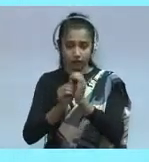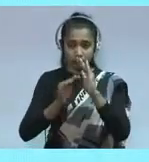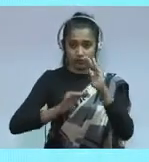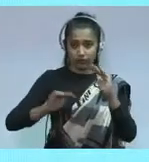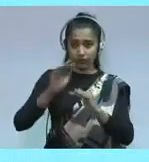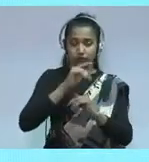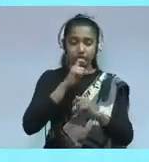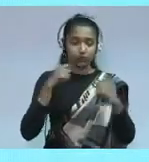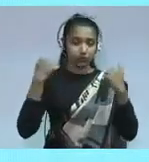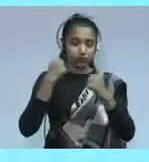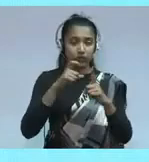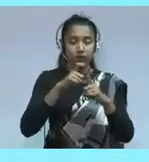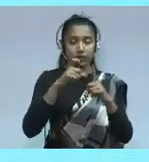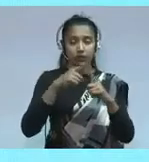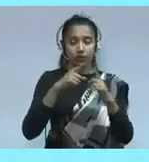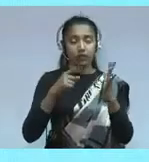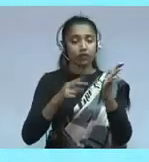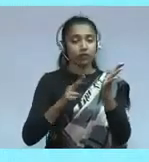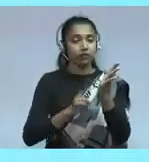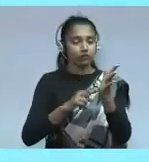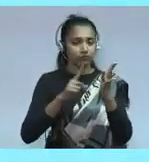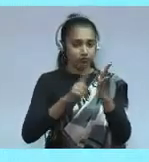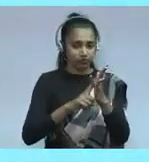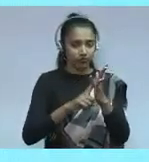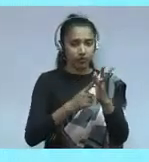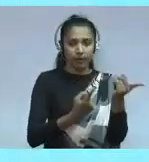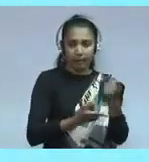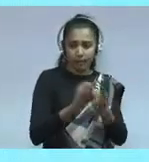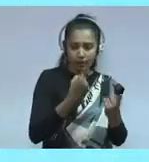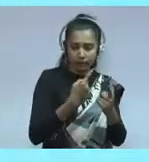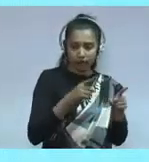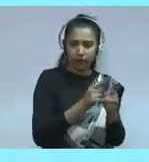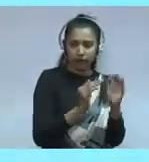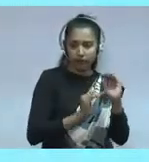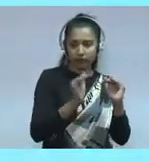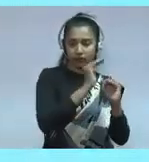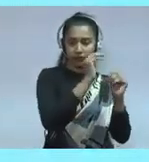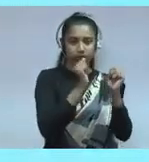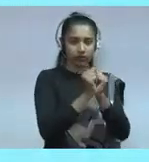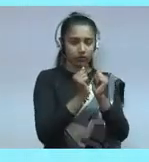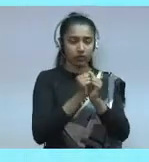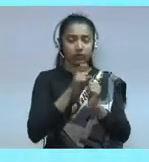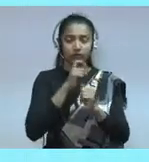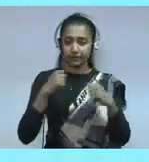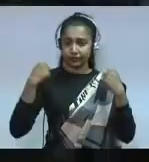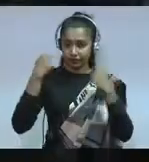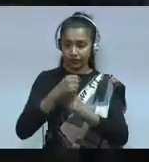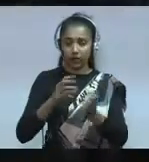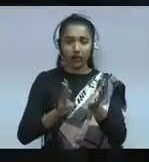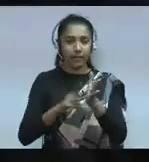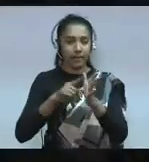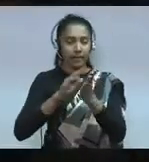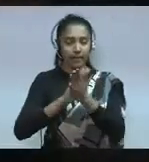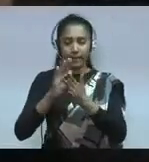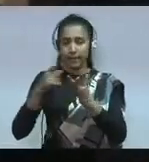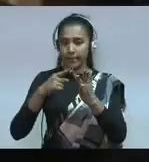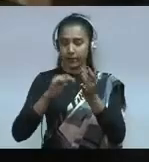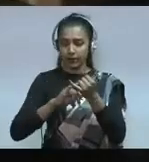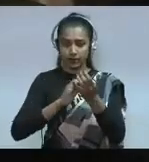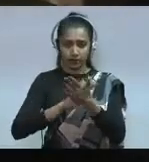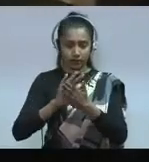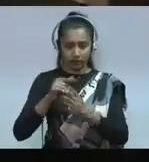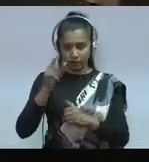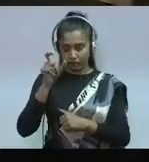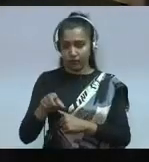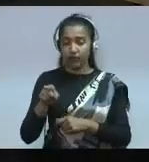නීතිඥ දිනූ ධර්මරත්න, පර්යේෂණ හා සංවර්ධන කටයුතු නීතිඥ මහේෂ් කාංචනද සිල්වා,